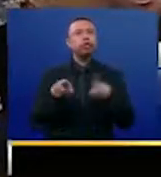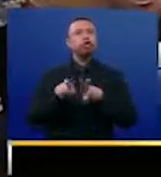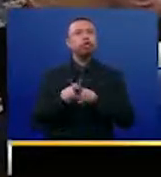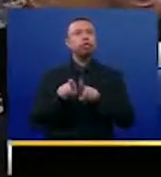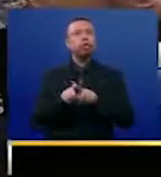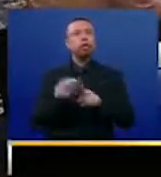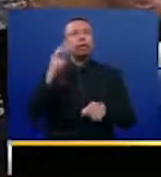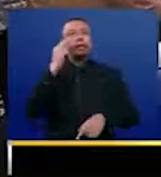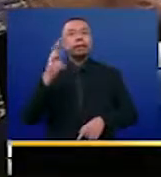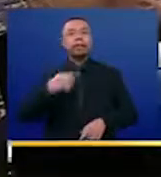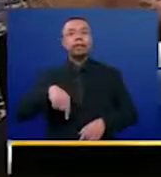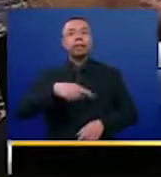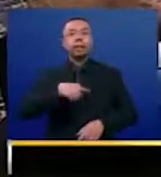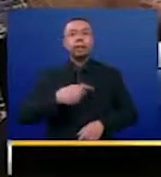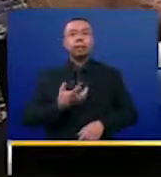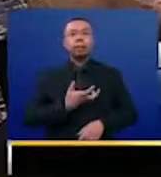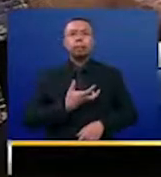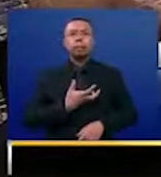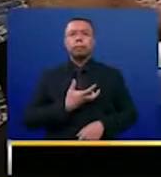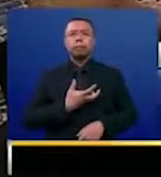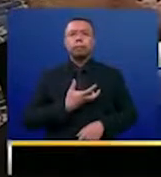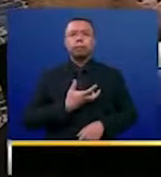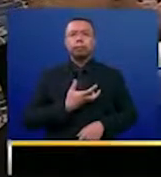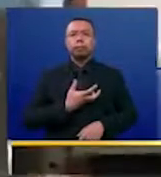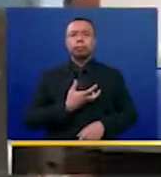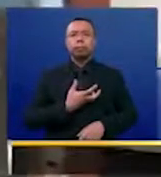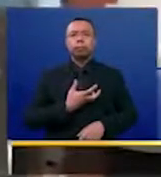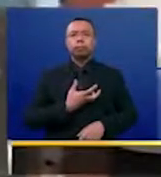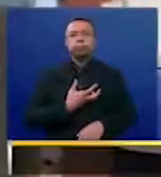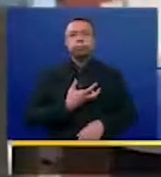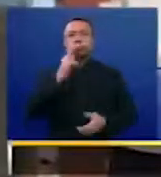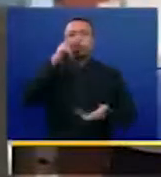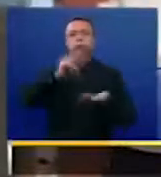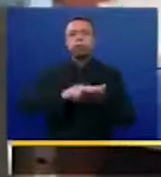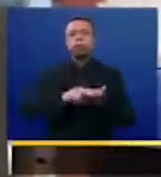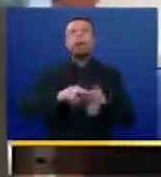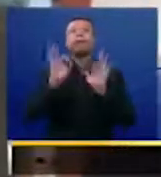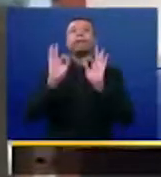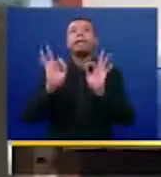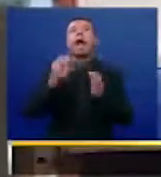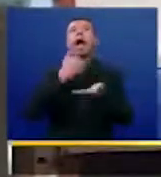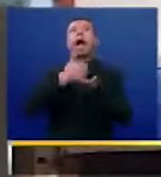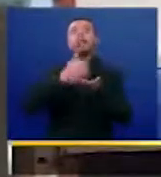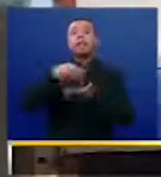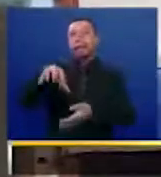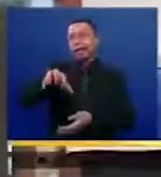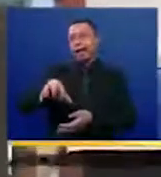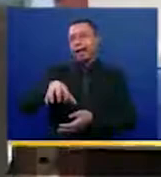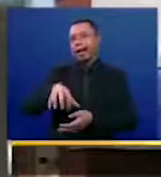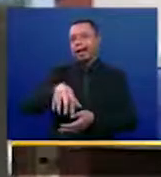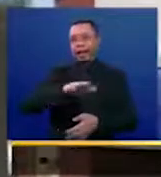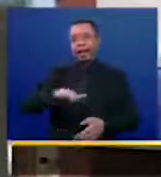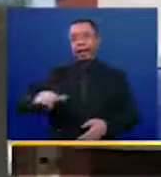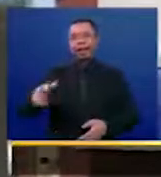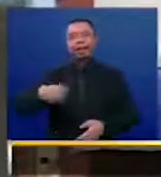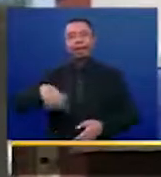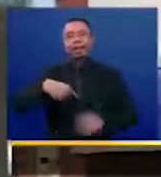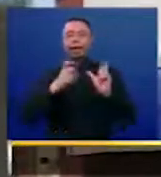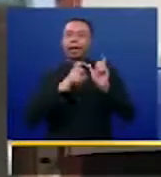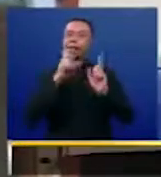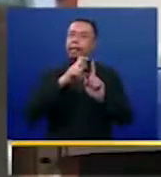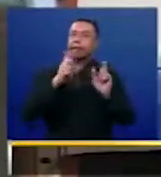visi kita akan apa yang menerapkan pendidikan muatan lokal Jadi adik kita yang di tingkat sd-smp